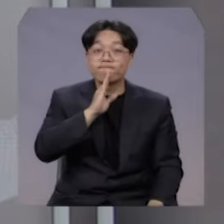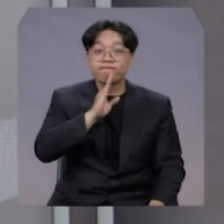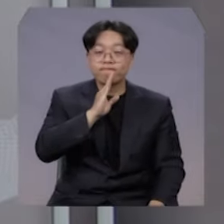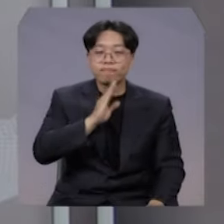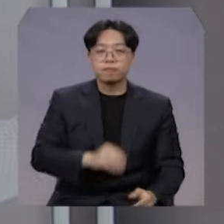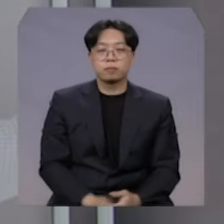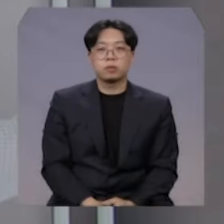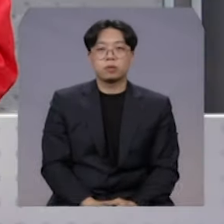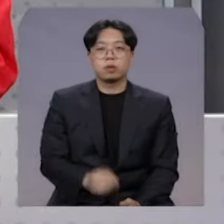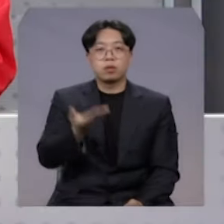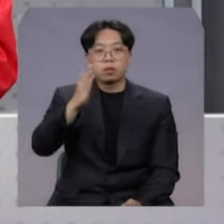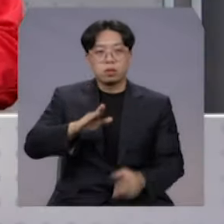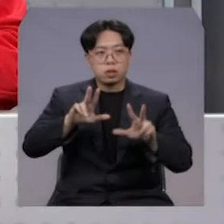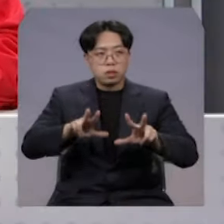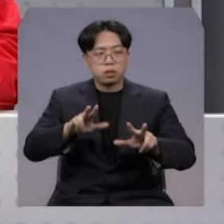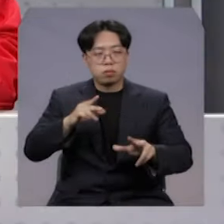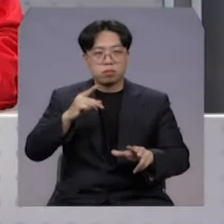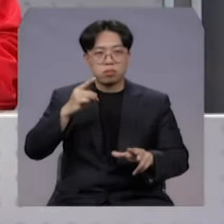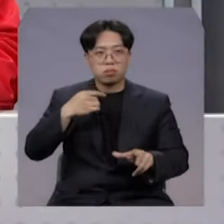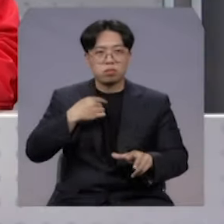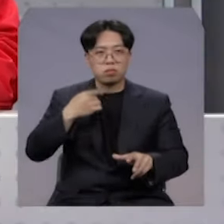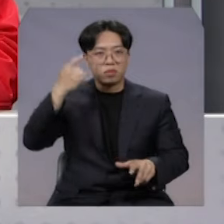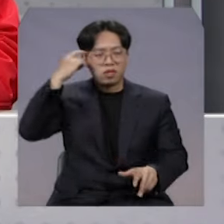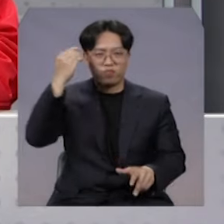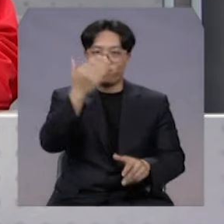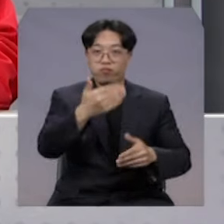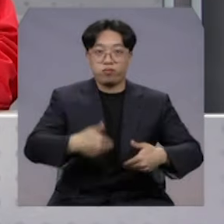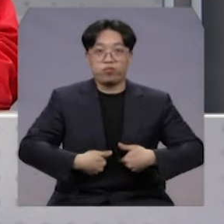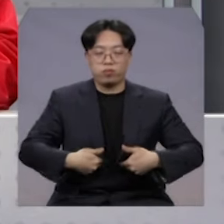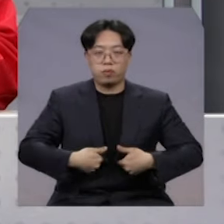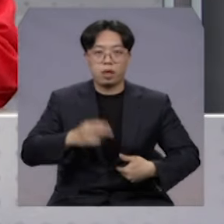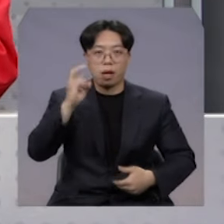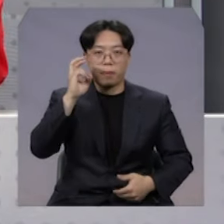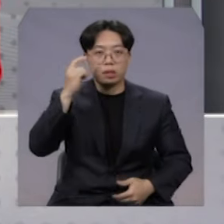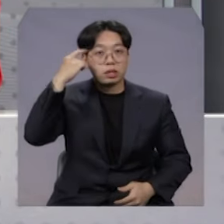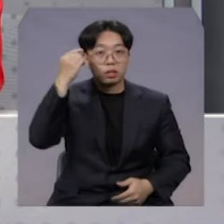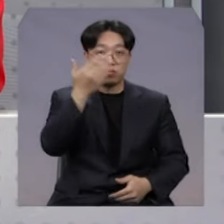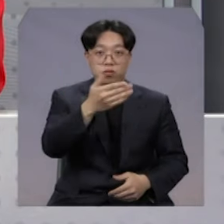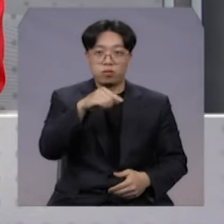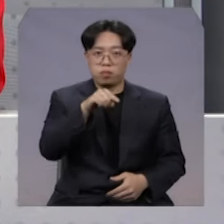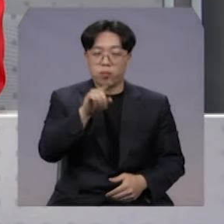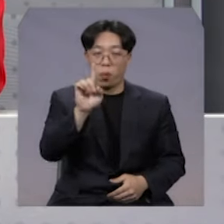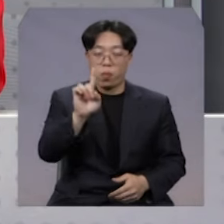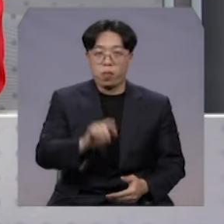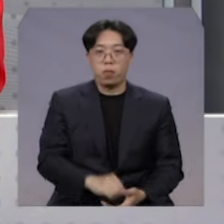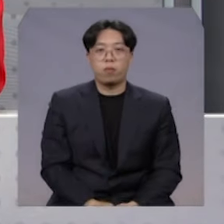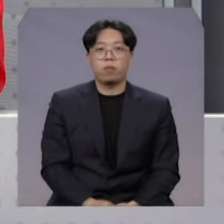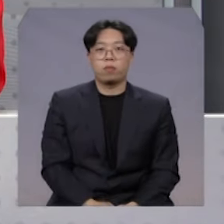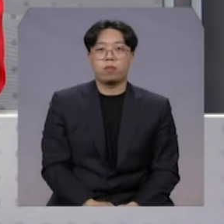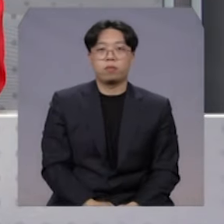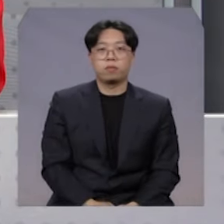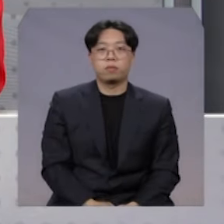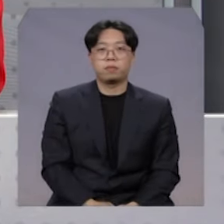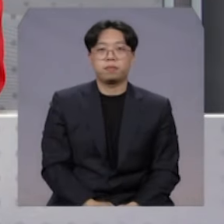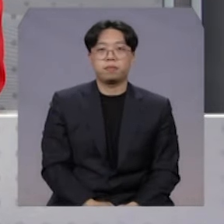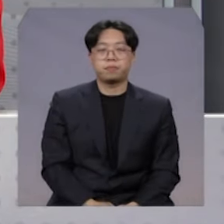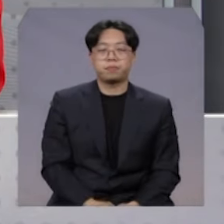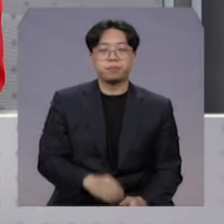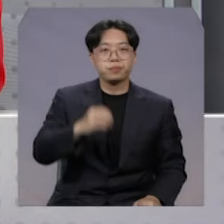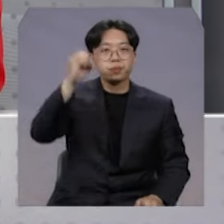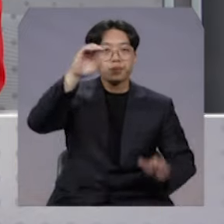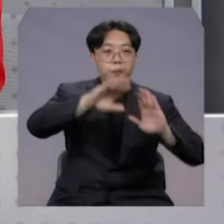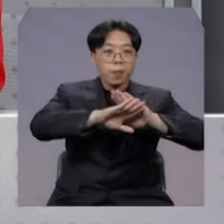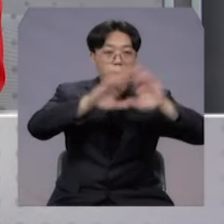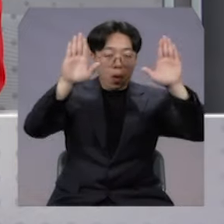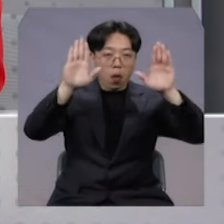질문 시간이라서 질문을 저한테 해주셔야 될 것 같은데 질문이 무엇입니까? 그러니까요. 그걸 광명시가